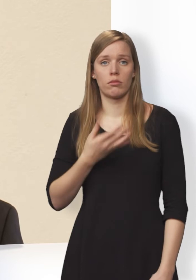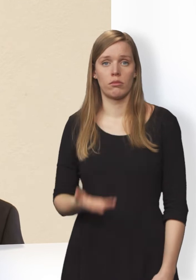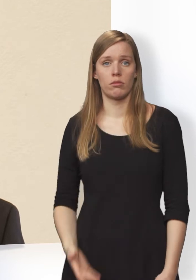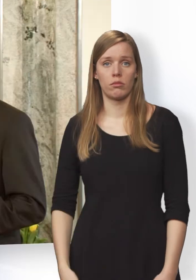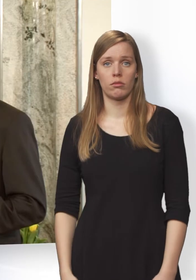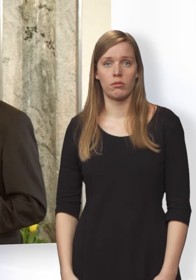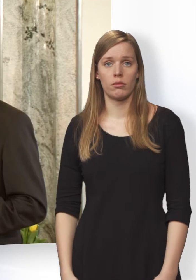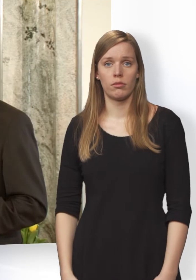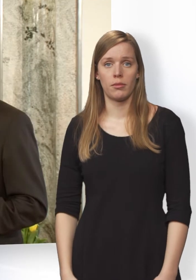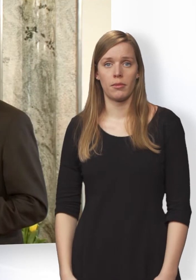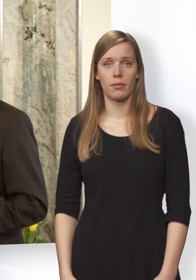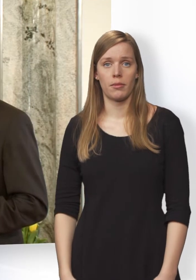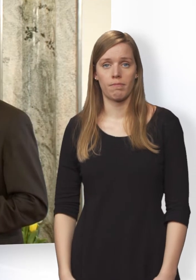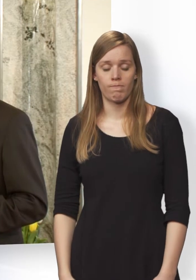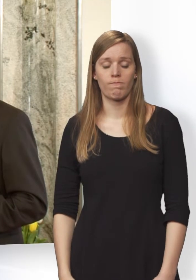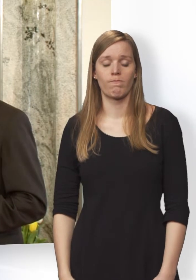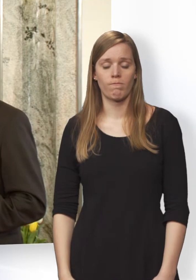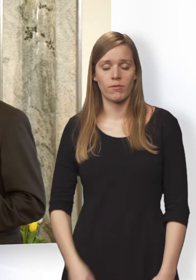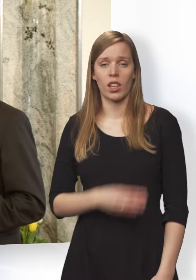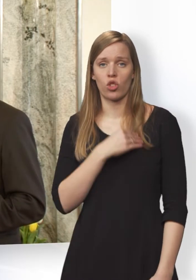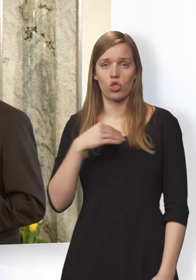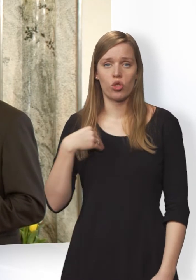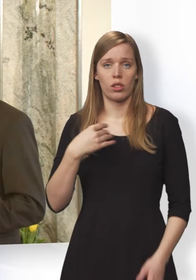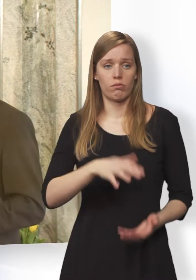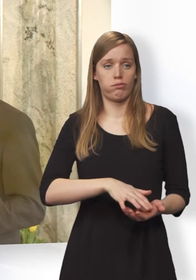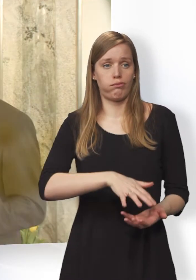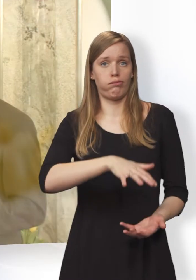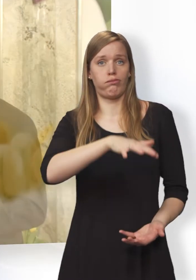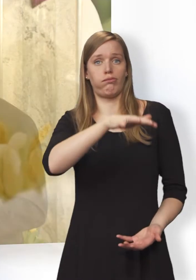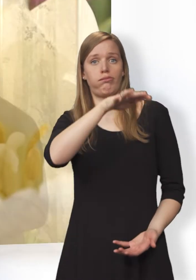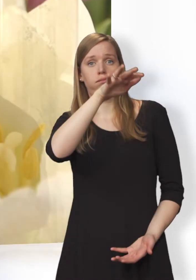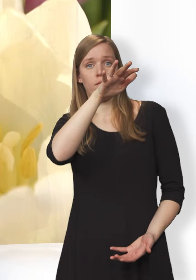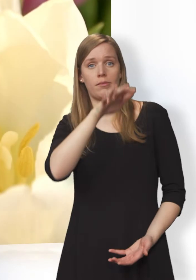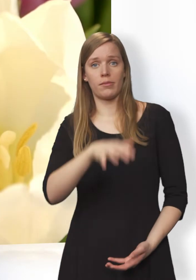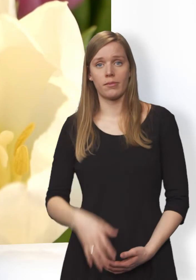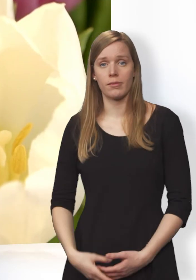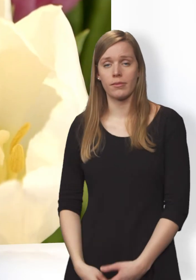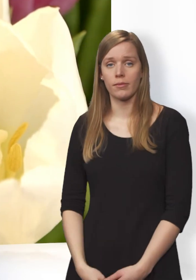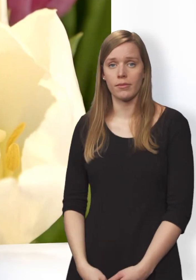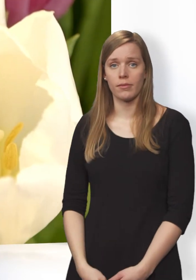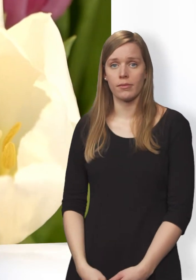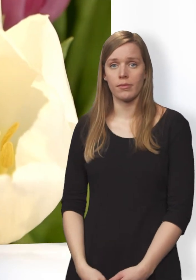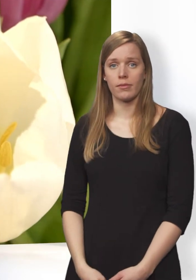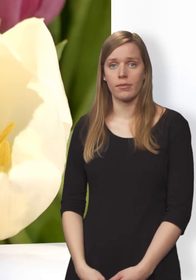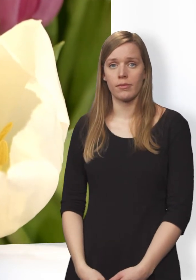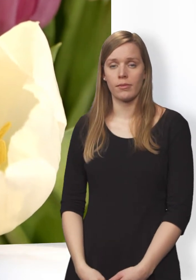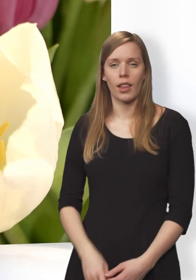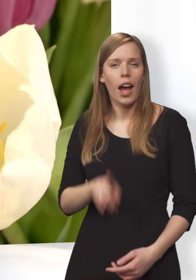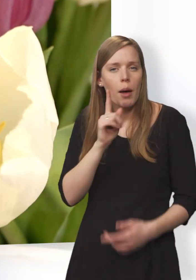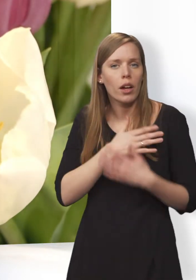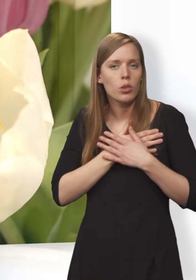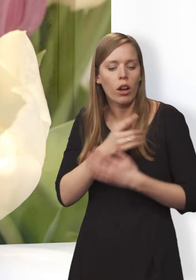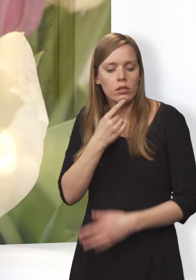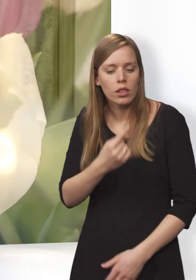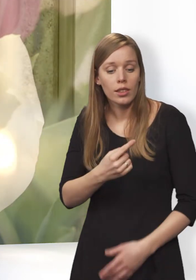da bleibt ein riesiger berg schulden übrig man schreibt johannes furcht ist